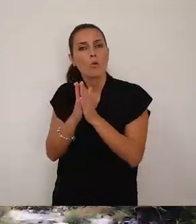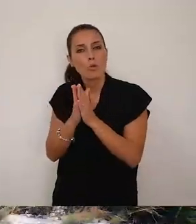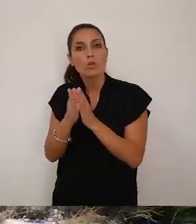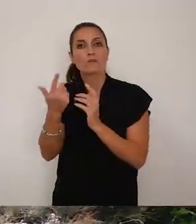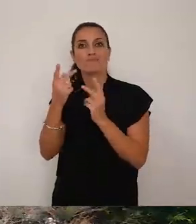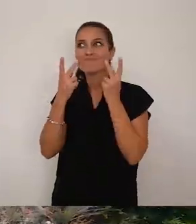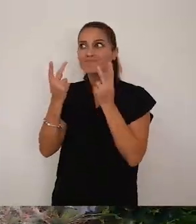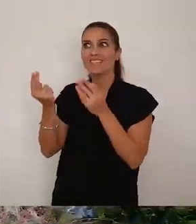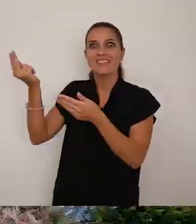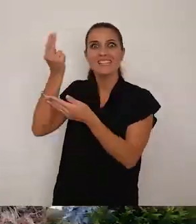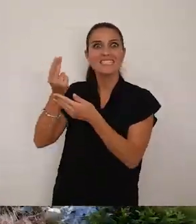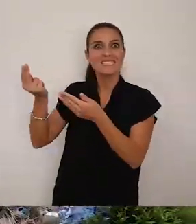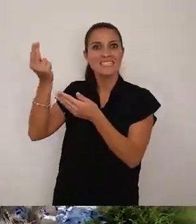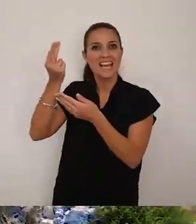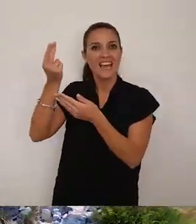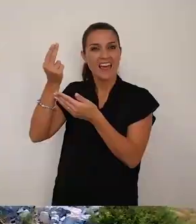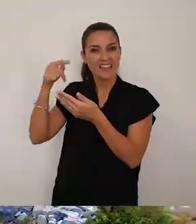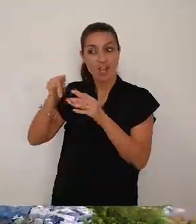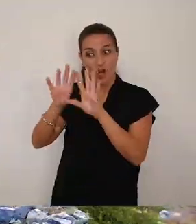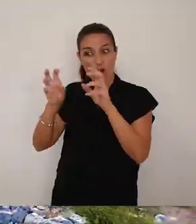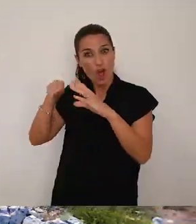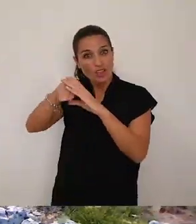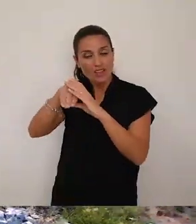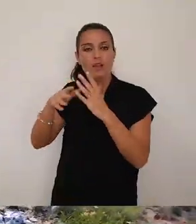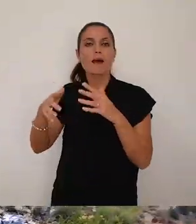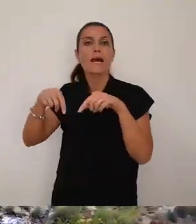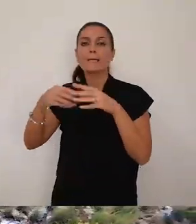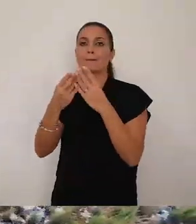grotta, oggi andati purtroppo perduti.